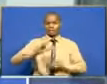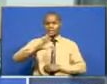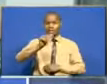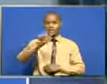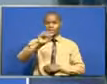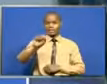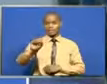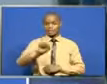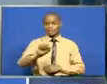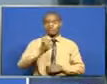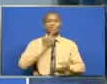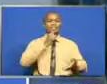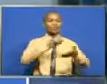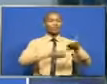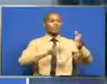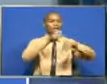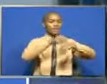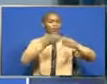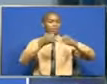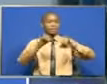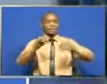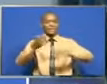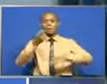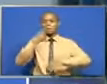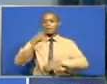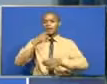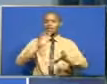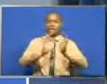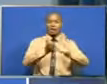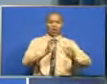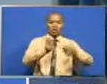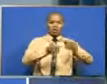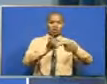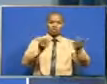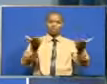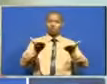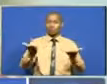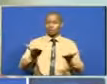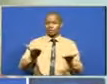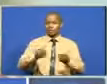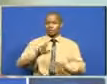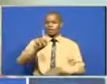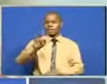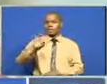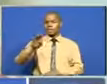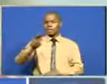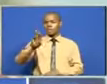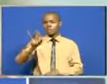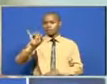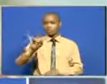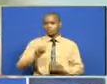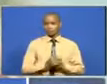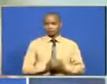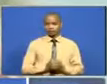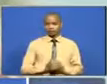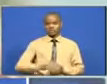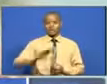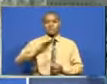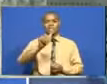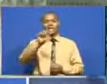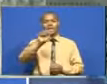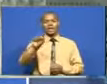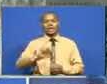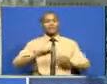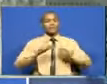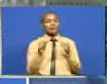inayoitwa AstraZeneca yanaendelea katika taasisi ya utafiti wa matibabu hapa nchini. Mwangangi amesikitika kutokana na ongezeko